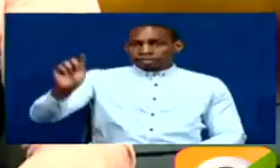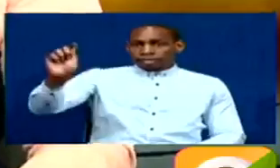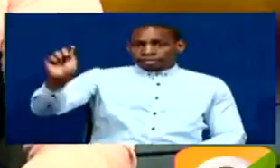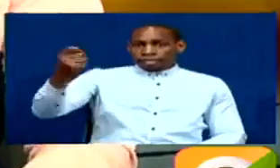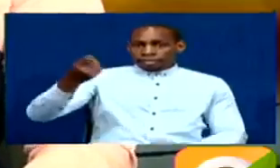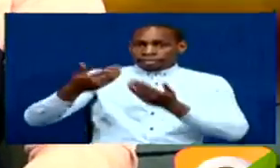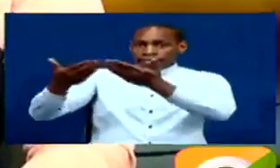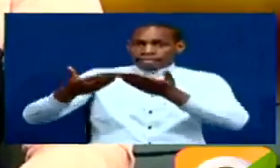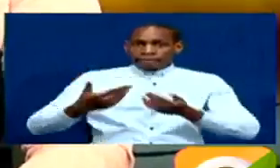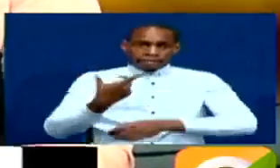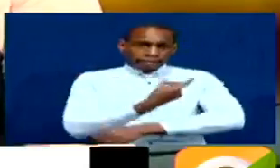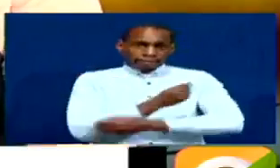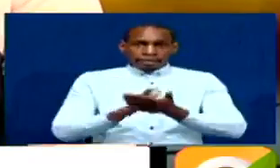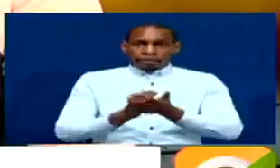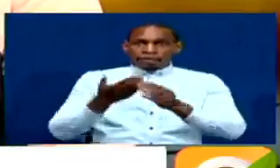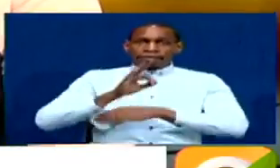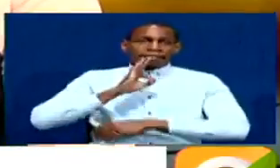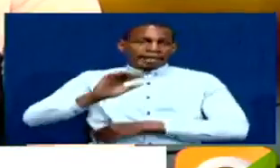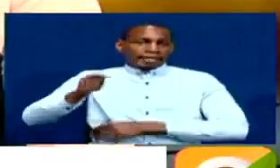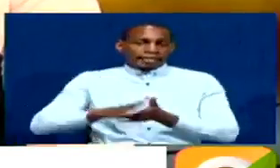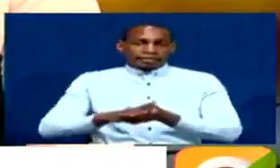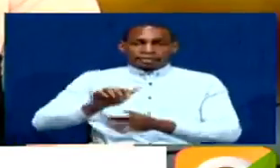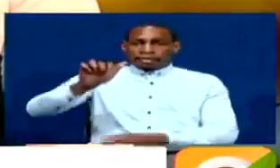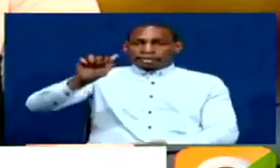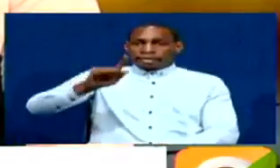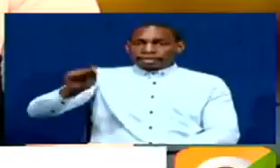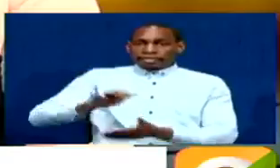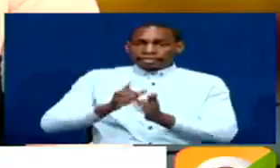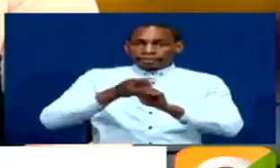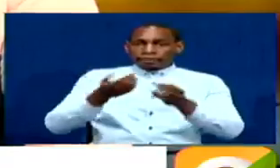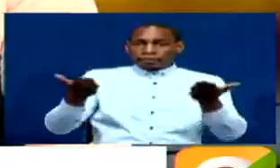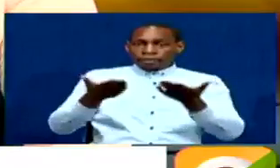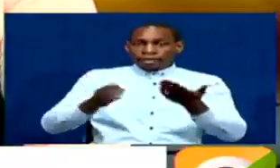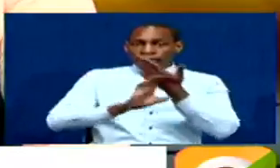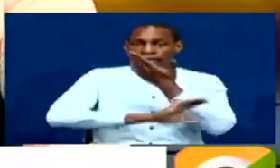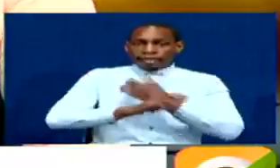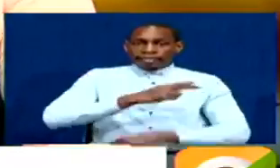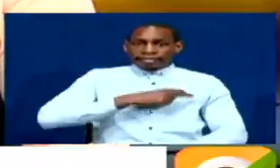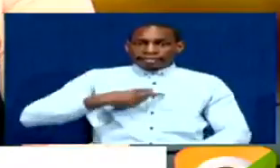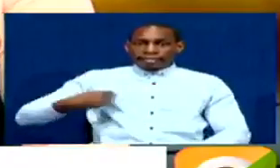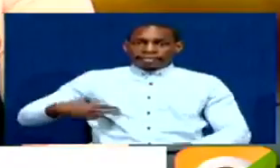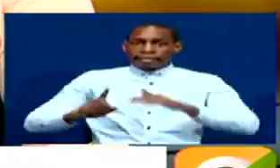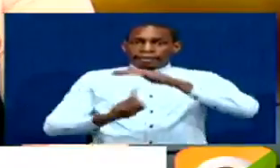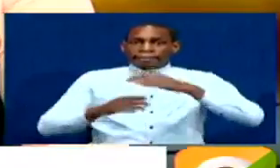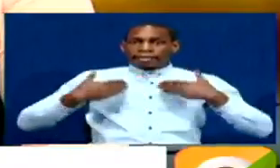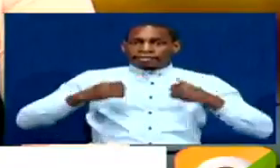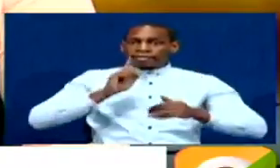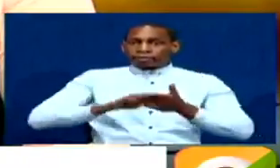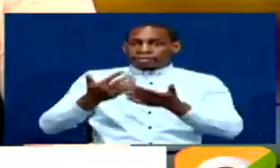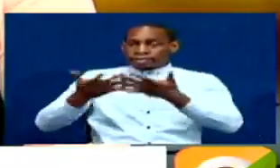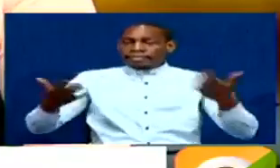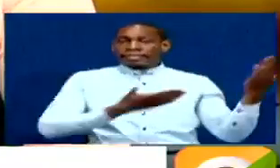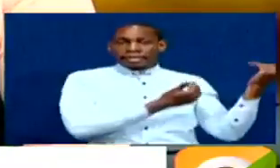Kenya itapokea dozi zaidi ya 300,000 za chanjo ya AstraZeneca kutoka taifa la Denmark. Wizara ya Afya imesema kuwa ni shehena